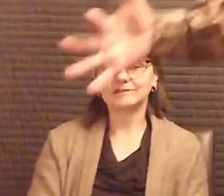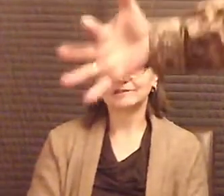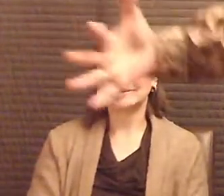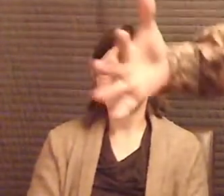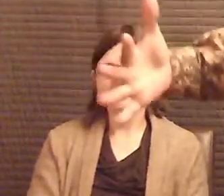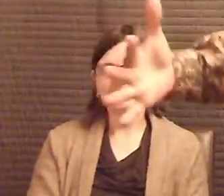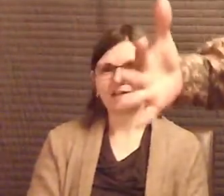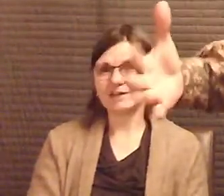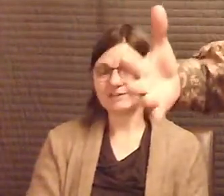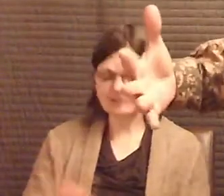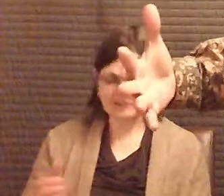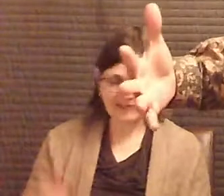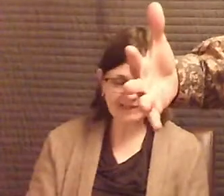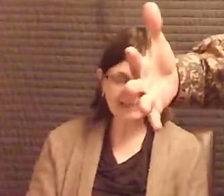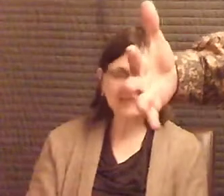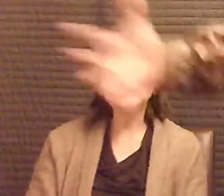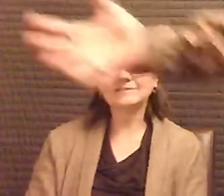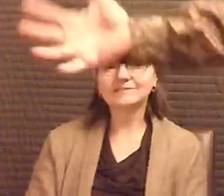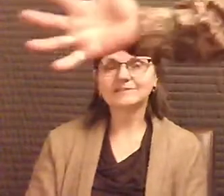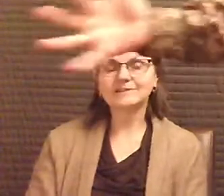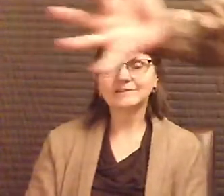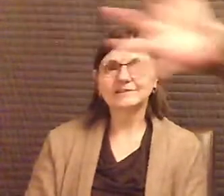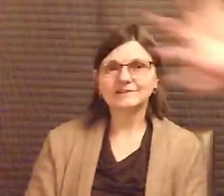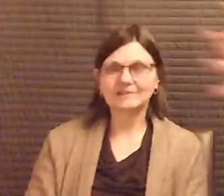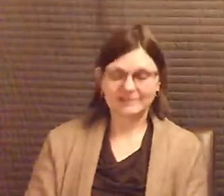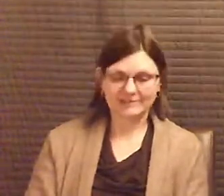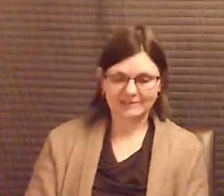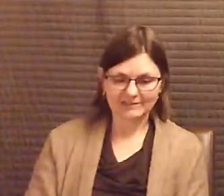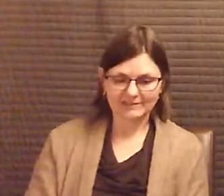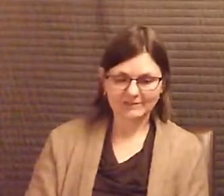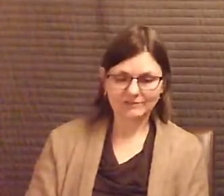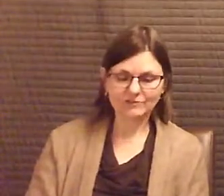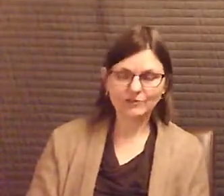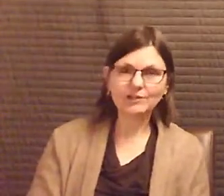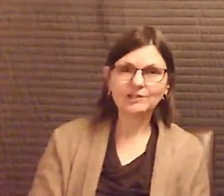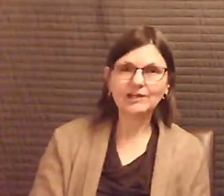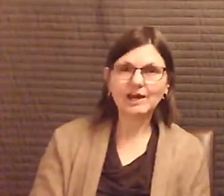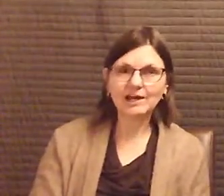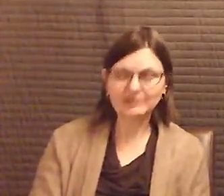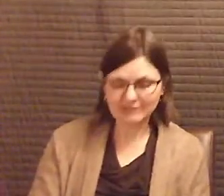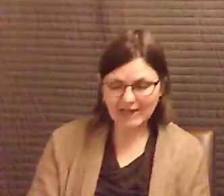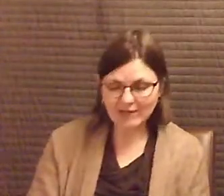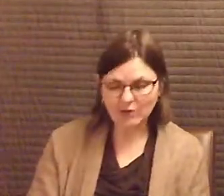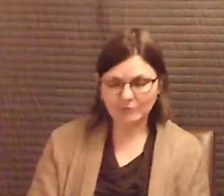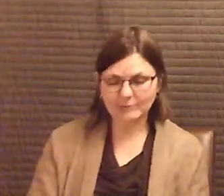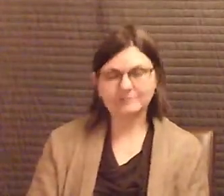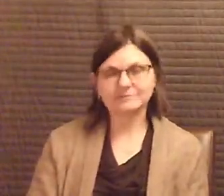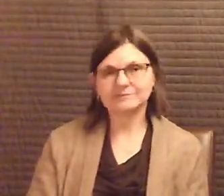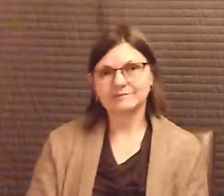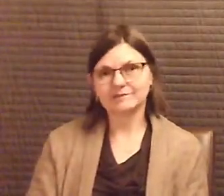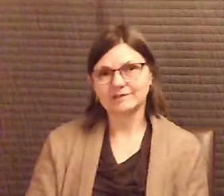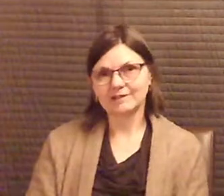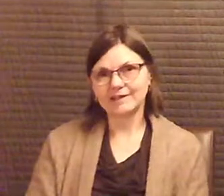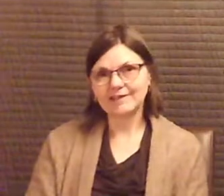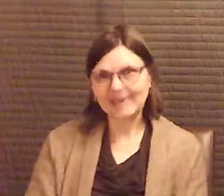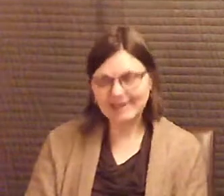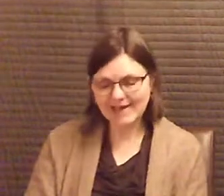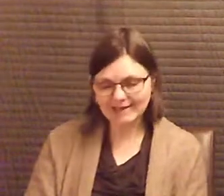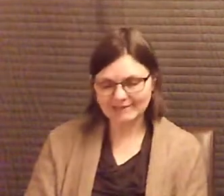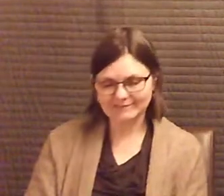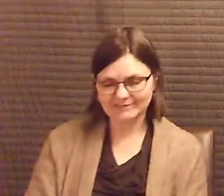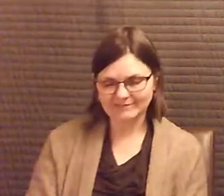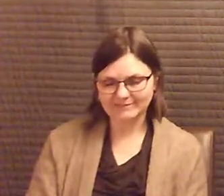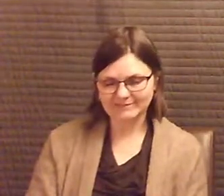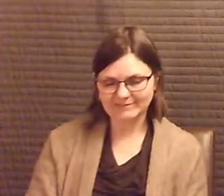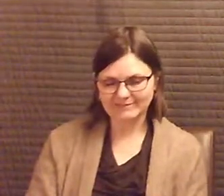coleus blessing en al deze zegeningen show off to use in je achterna kop en op het actually i